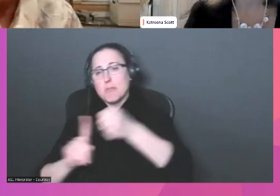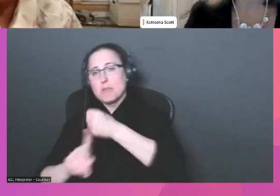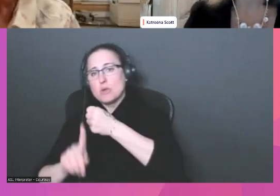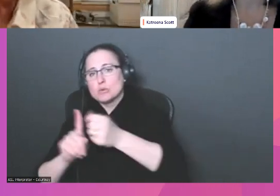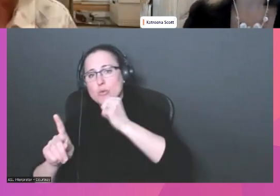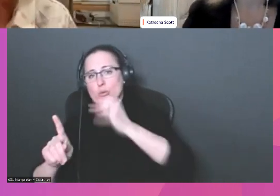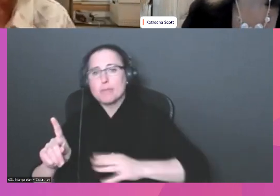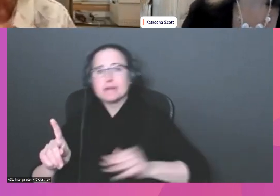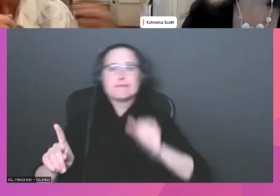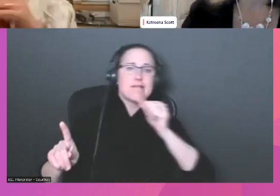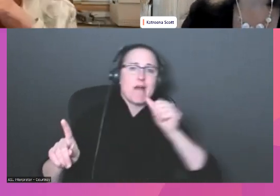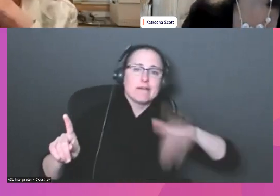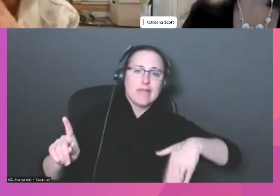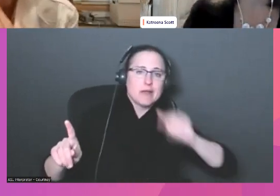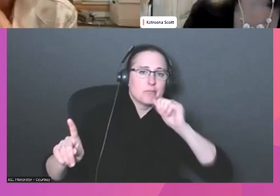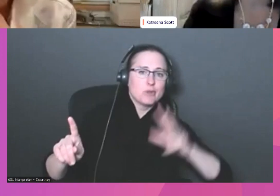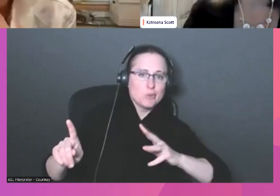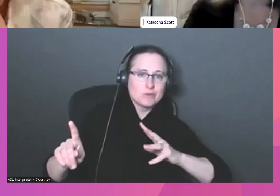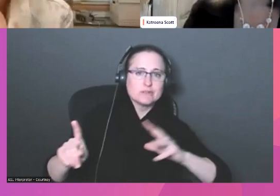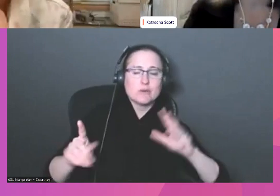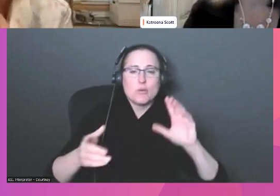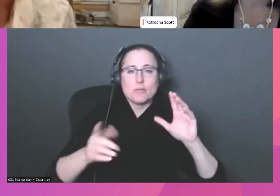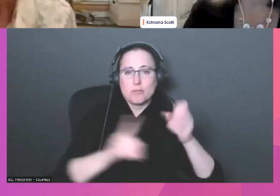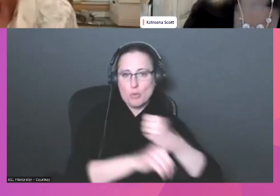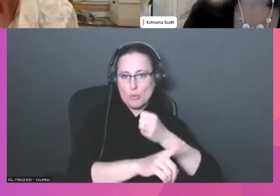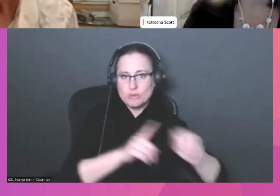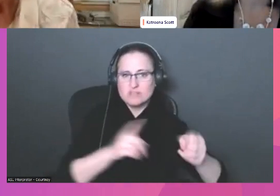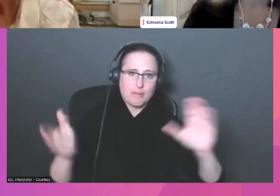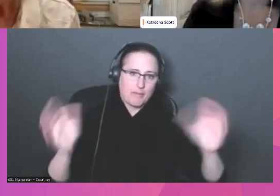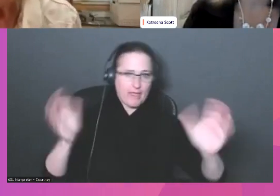scores de seuil clinique. Donc,